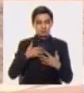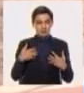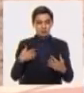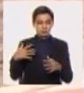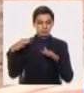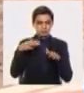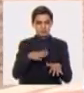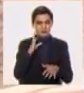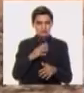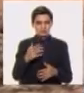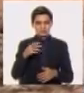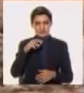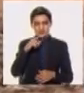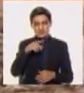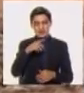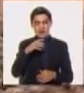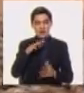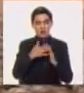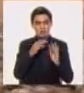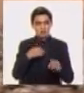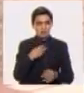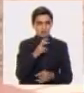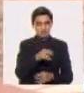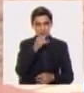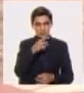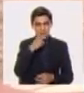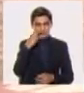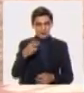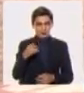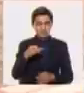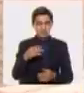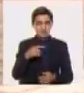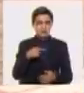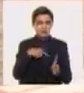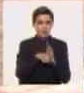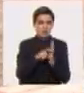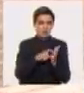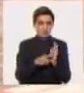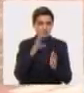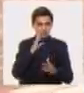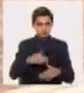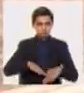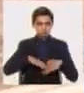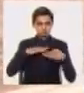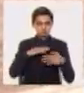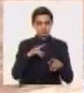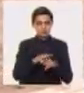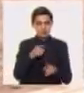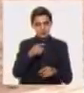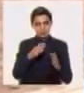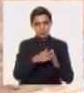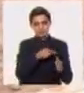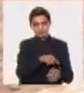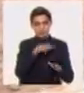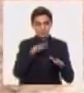Ауылға дышать невозможно. Противогазбен барамайсың ауылға. Үйдің ішінде комнатада мынадан суық тұрған. Осы жерден үй аламын деп